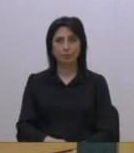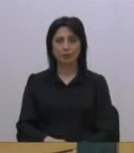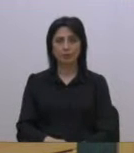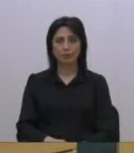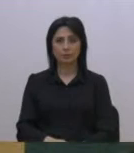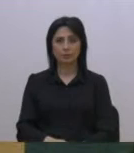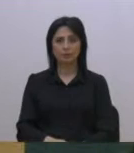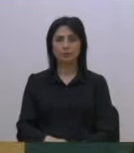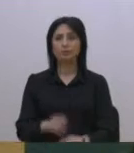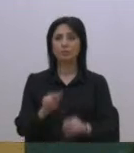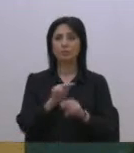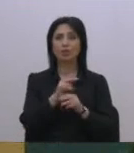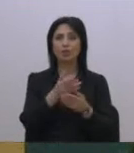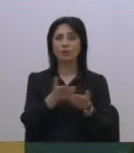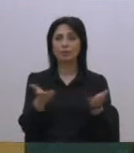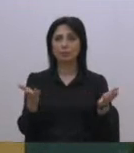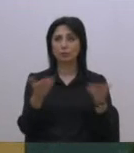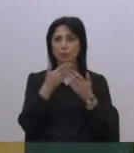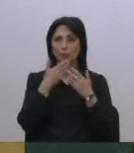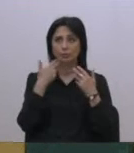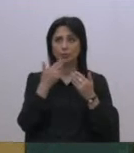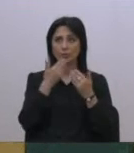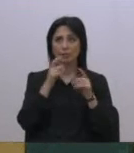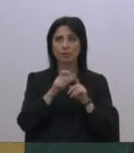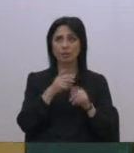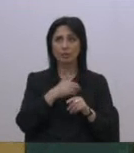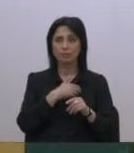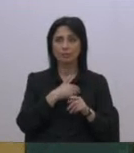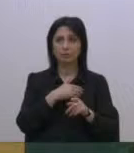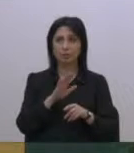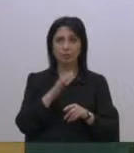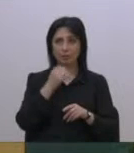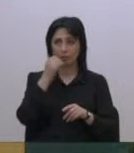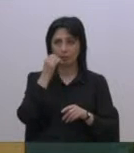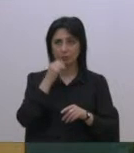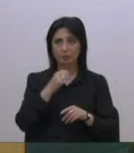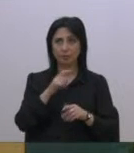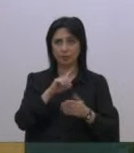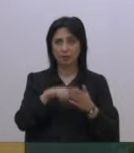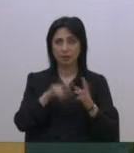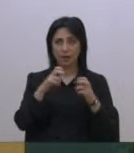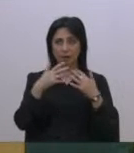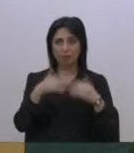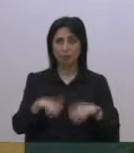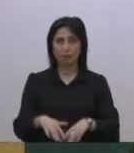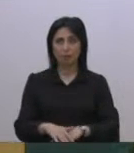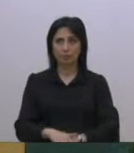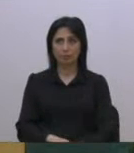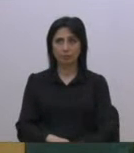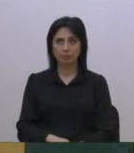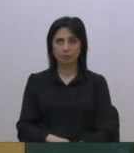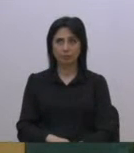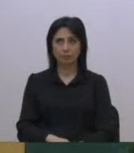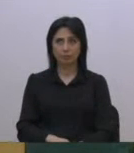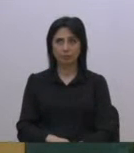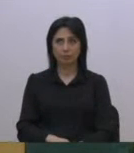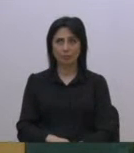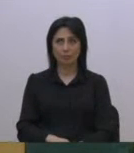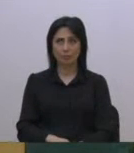მადლობთ, რედაქციული ხასიათის შენიშნები არ არის, დასკვნით სიტყვა თუ გსურთ? მადლობთ. მადლობთ, საკითხი განხილულია.